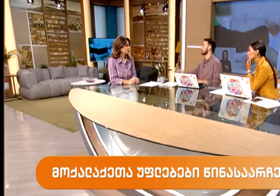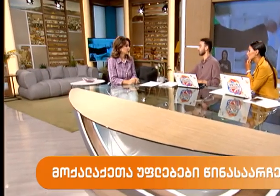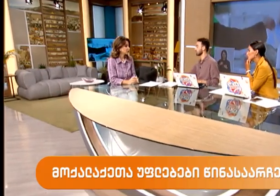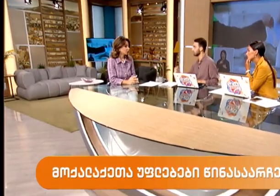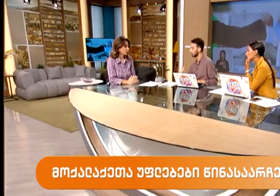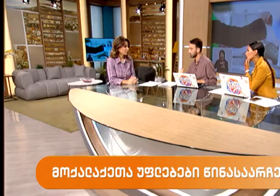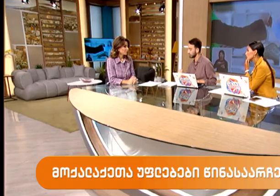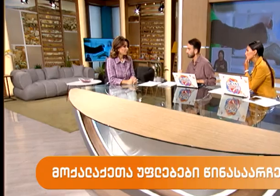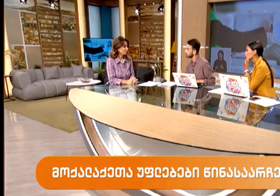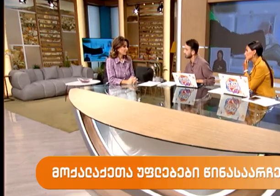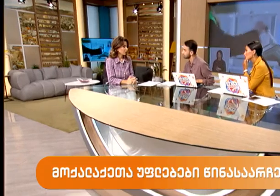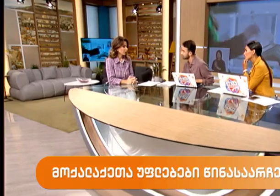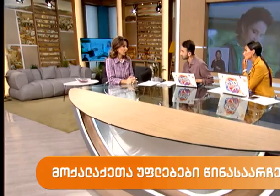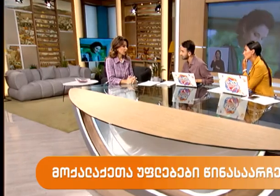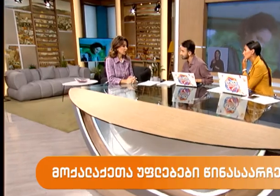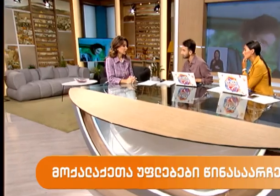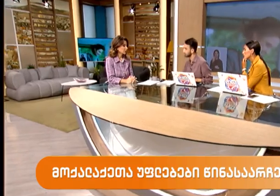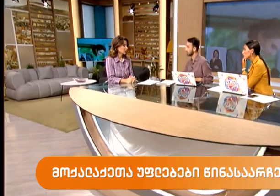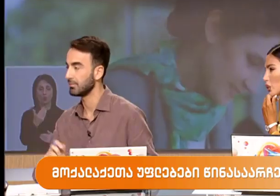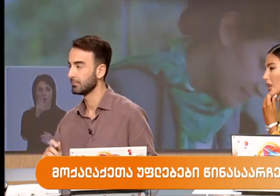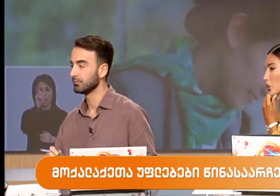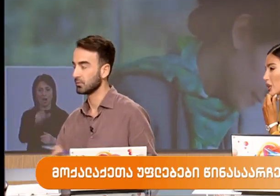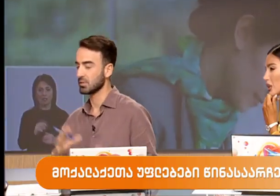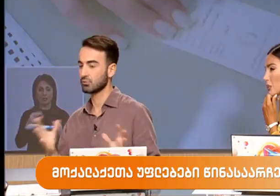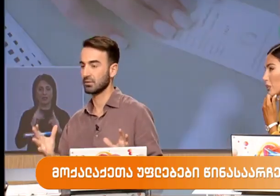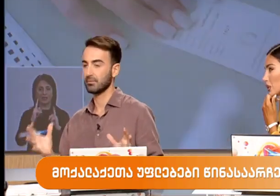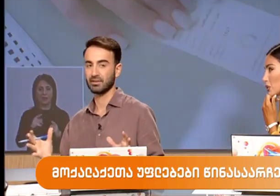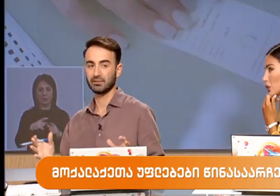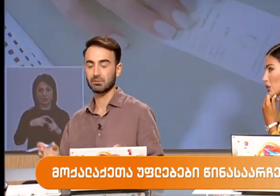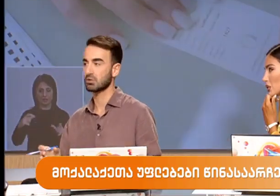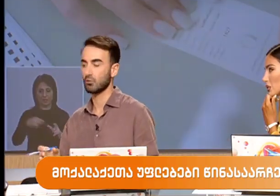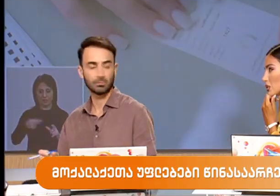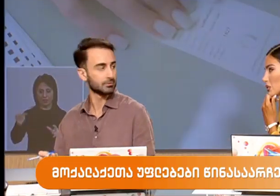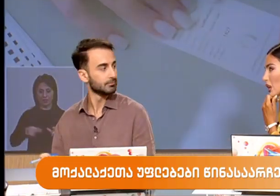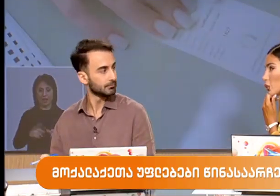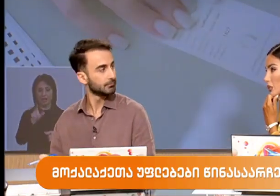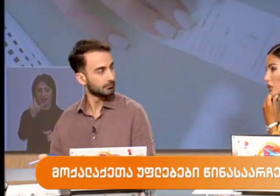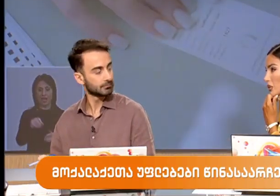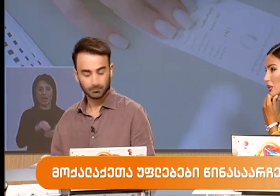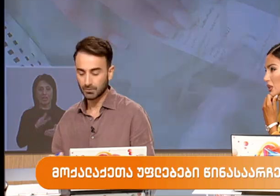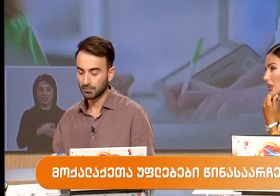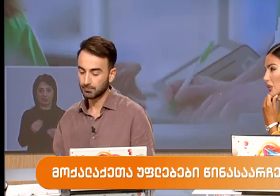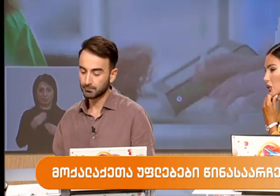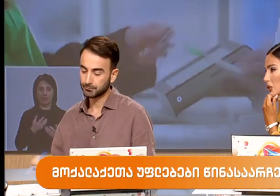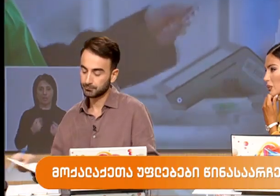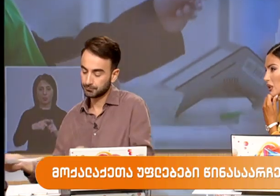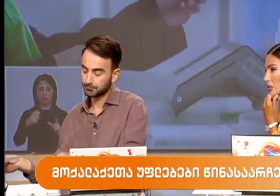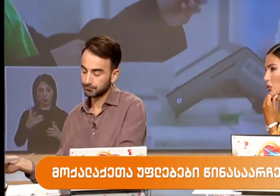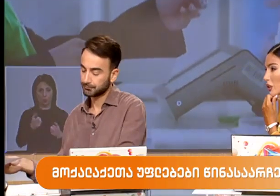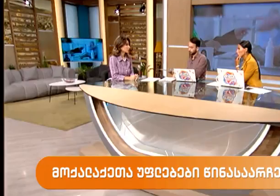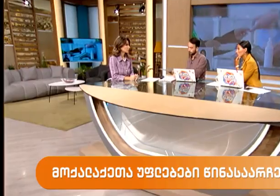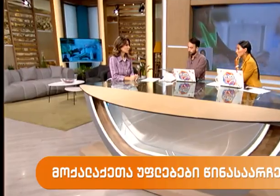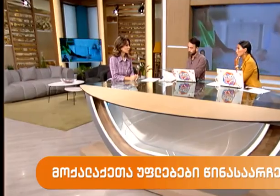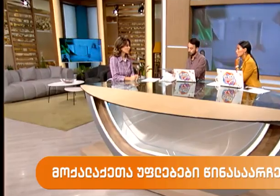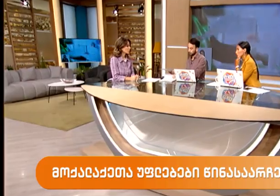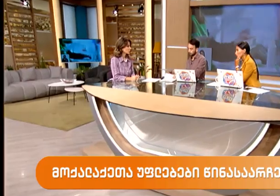შემთხვევაში მონაწილეობის მიღების უფლება არჩევნებში? თამა ჩვენ ემიგრანტებზე ვსაუბრობთ. დავუთმეთ საკითხს, როდესაც მათ